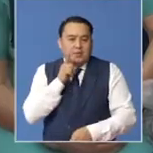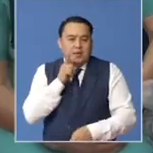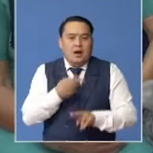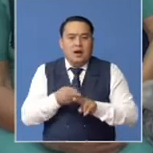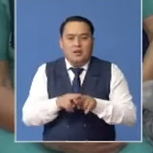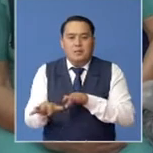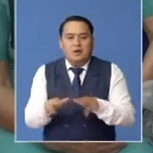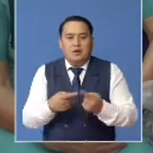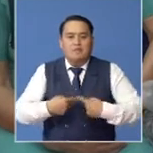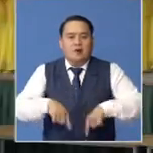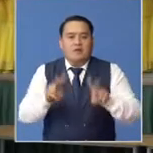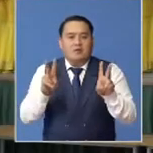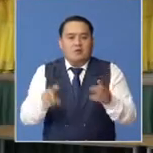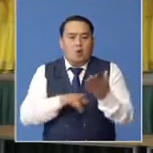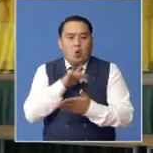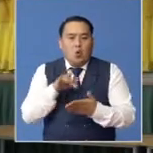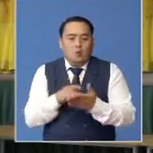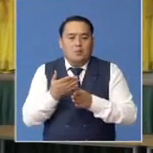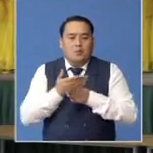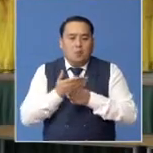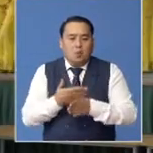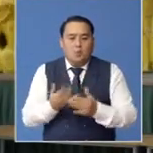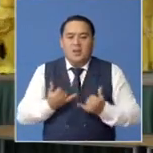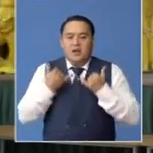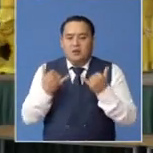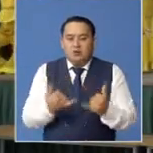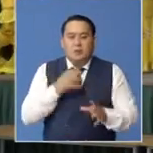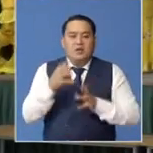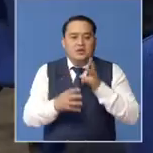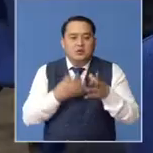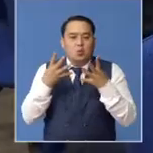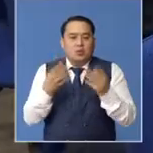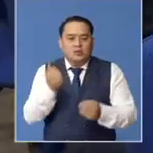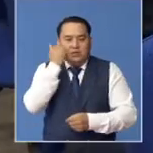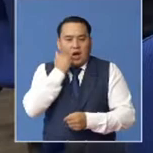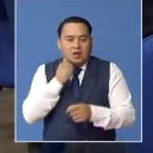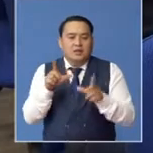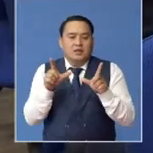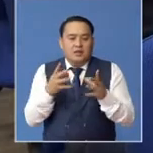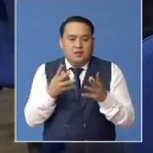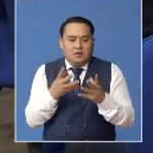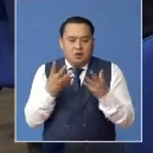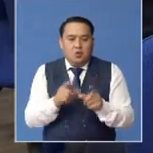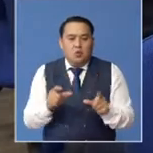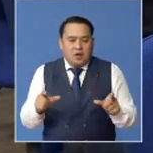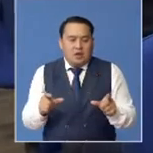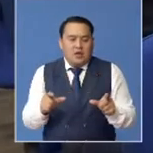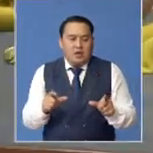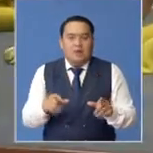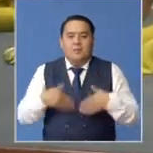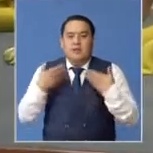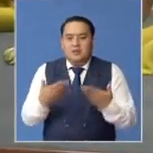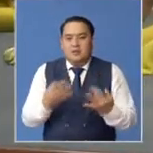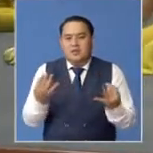Данное мероприятие организовано в рамках года волонтеров и приурочено к Международному дню пожилых людей. Гостям, учащимися НИШ,